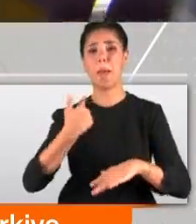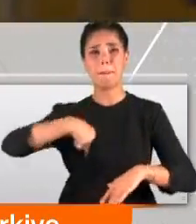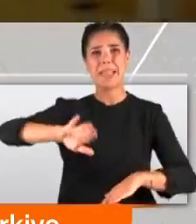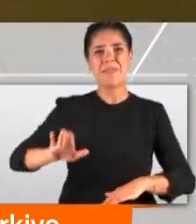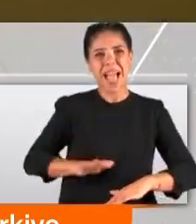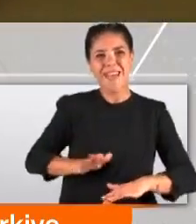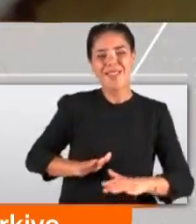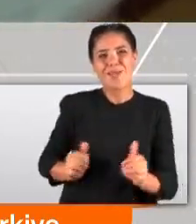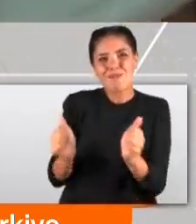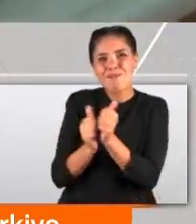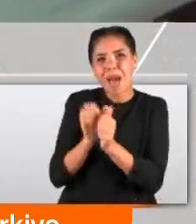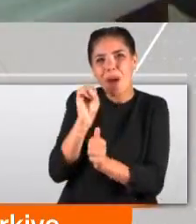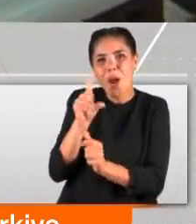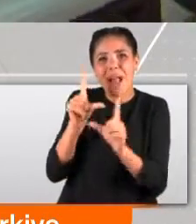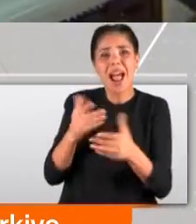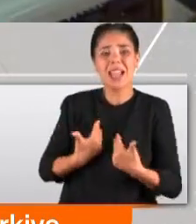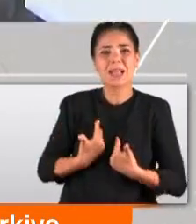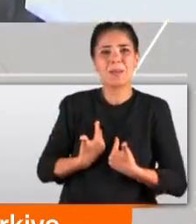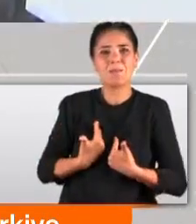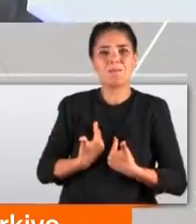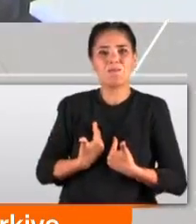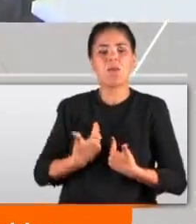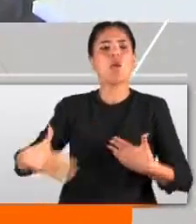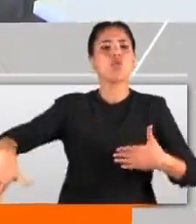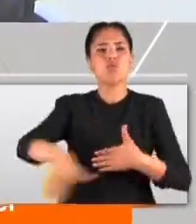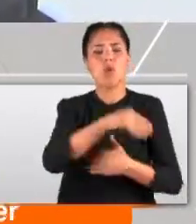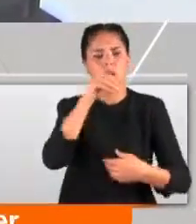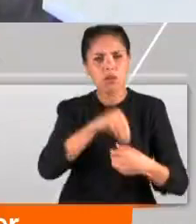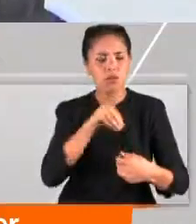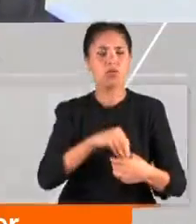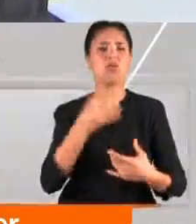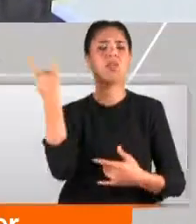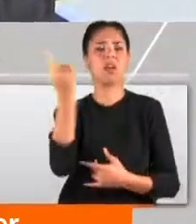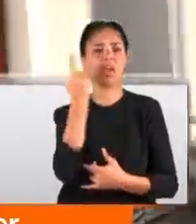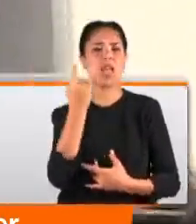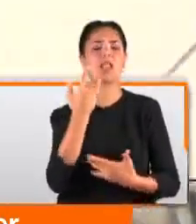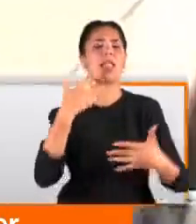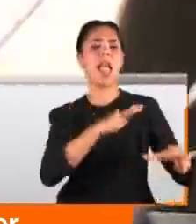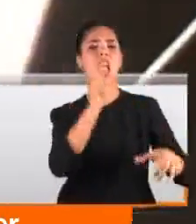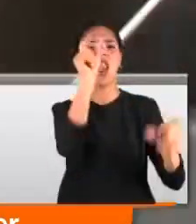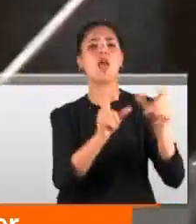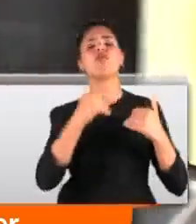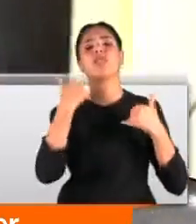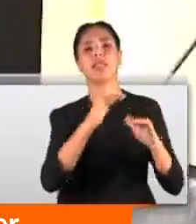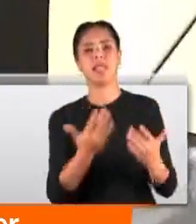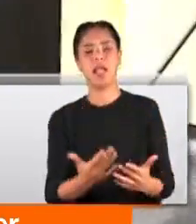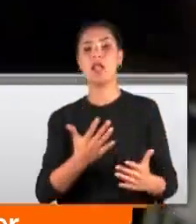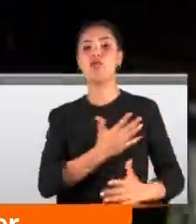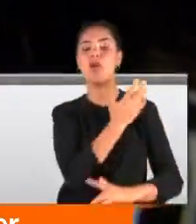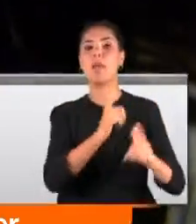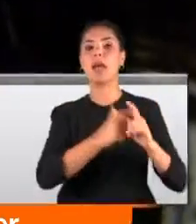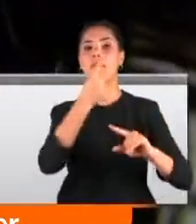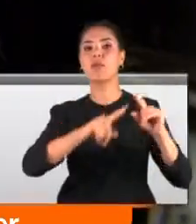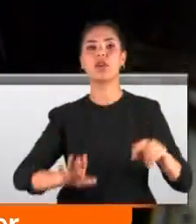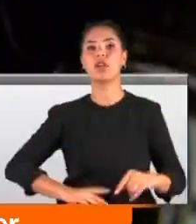neşir olacak öğretmenler lazım. Böyle caddelerde, sokaklarda dolaşanlar değil. Uyarılarını CHP Genel Başkanı